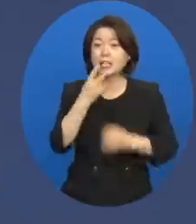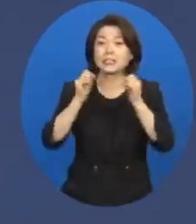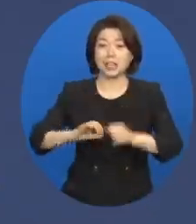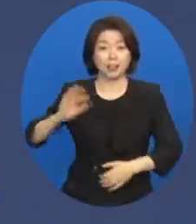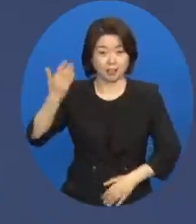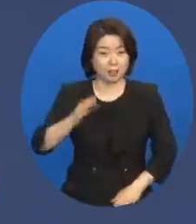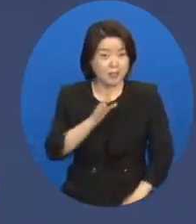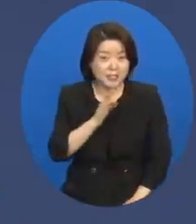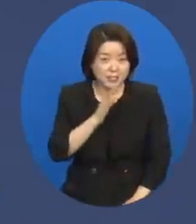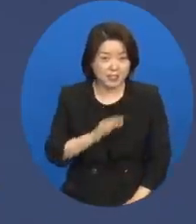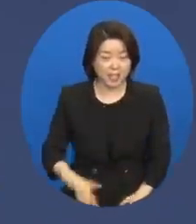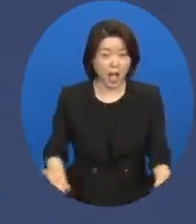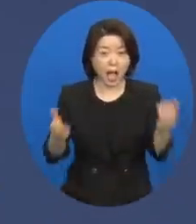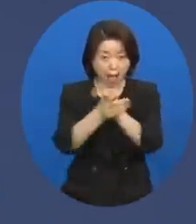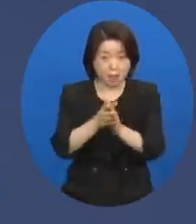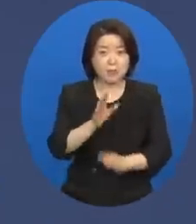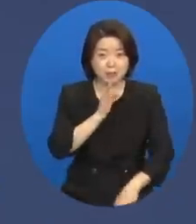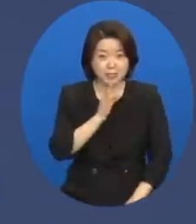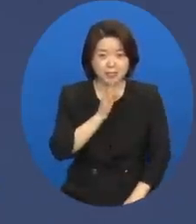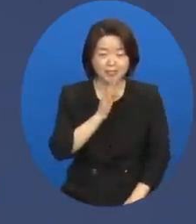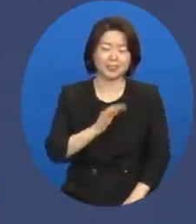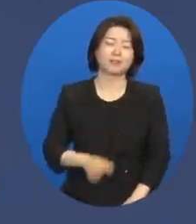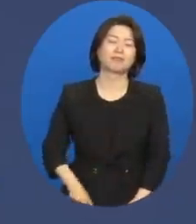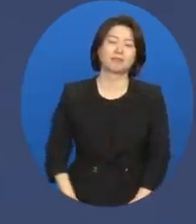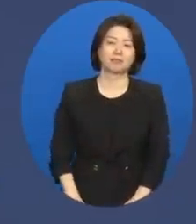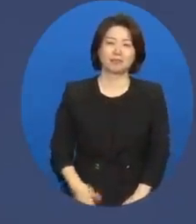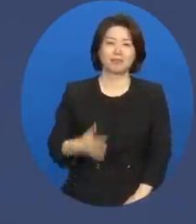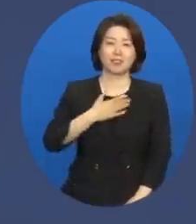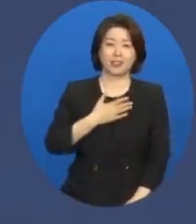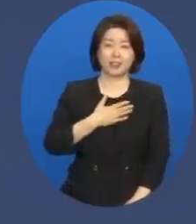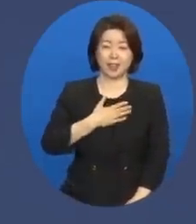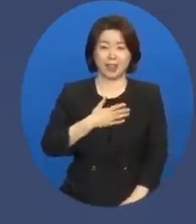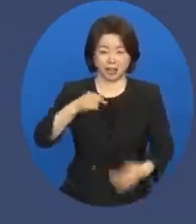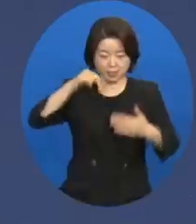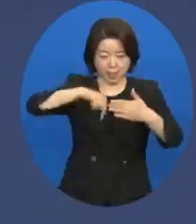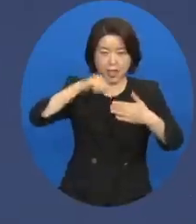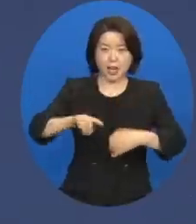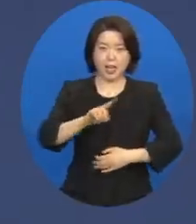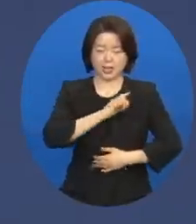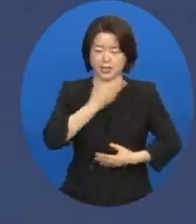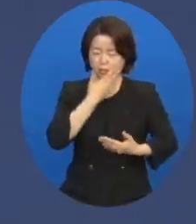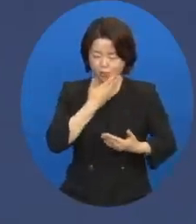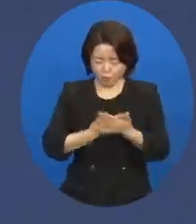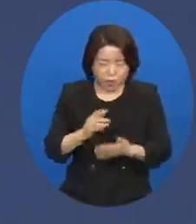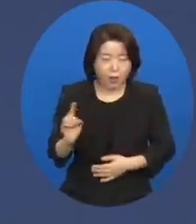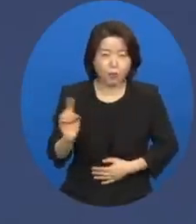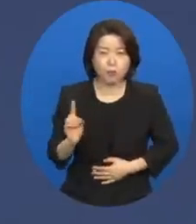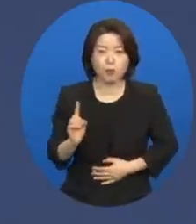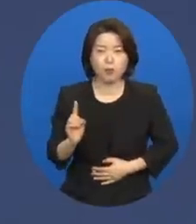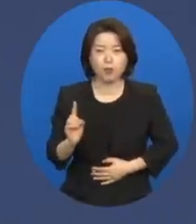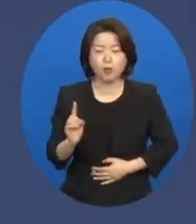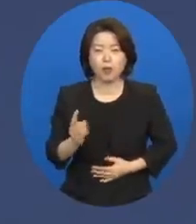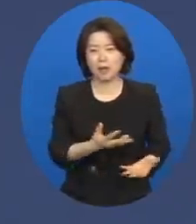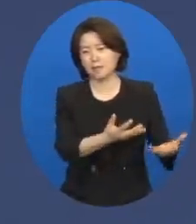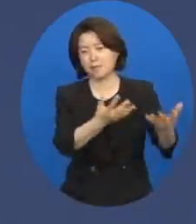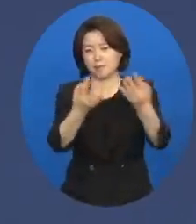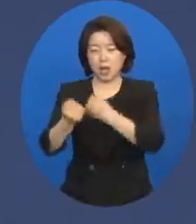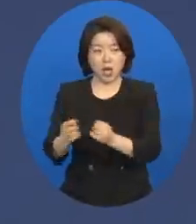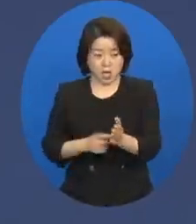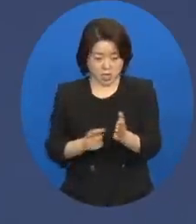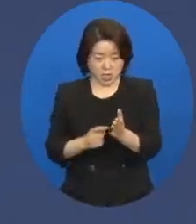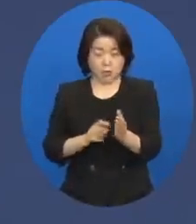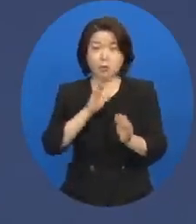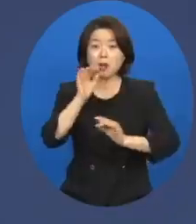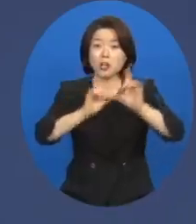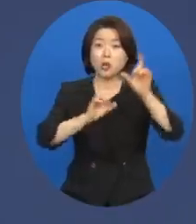그렇죠? 아멘이죠? 네. 근데 그 내가 내 안에 가장 중요한 게 바로 뭐냐면 수많은 다급한 현실들이